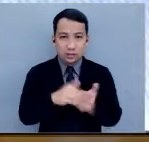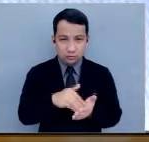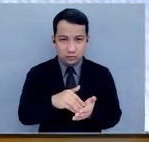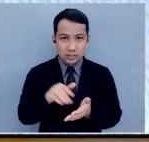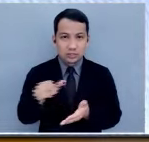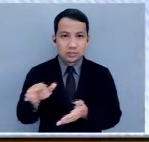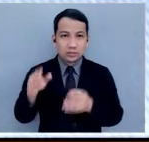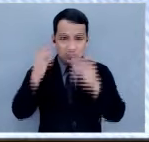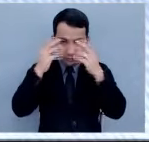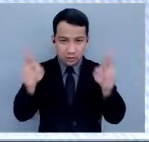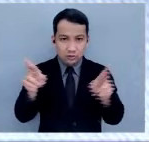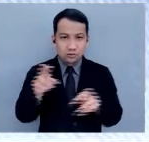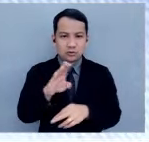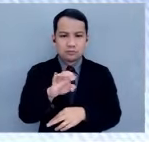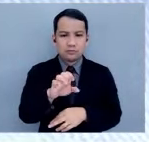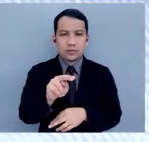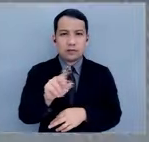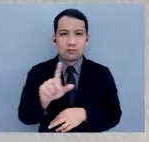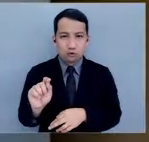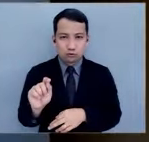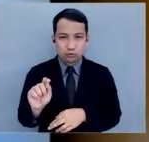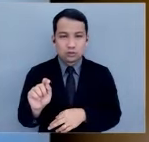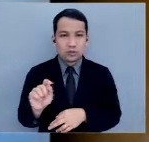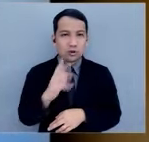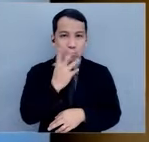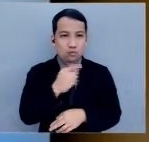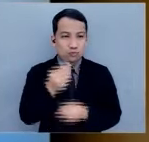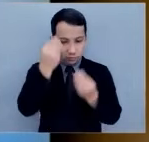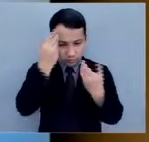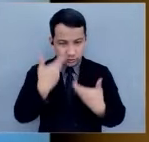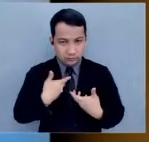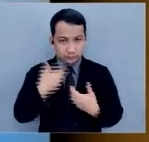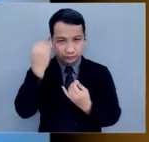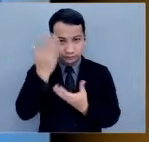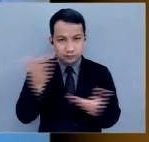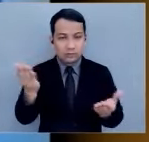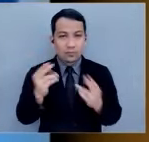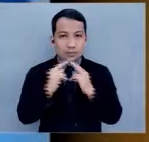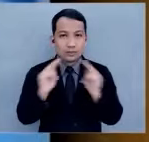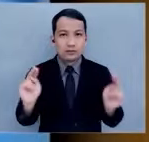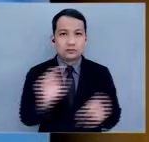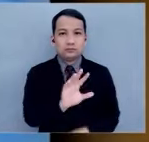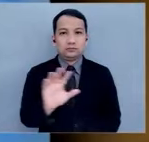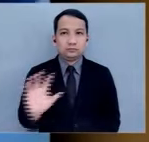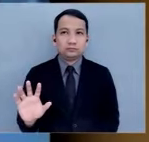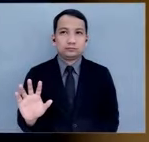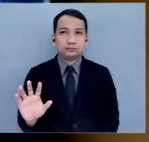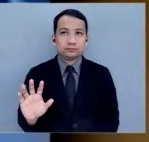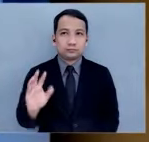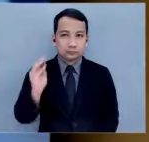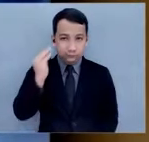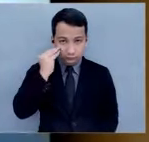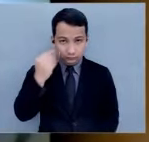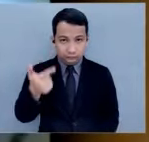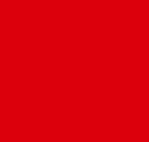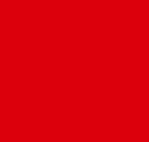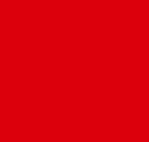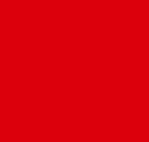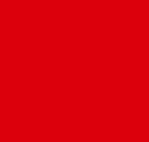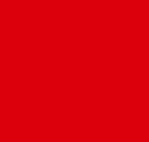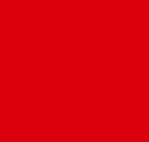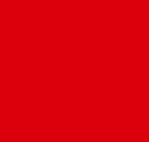sa makapagbibigay na impormasyon sa mga sospek. Nagbabalita mula sa frontline, Mon Gualvez, News